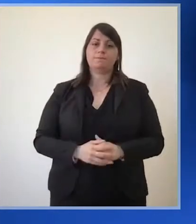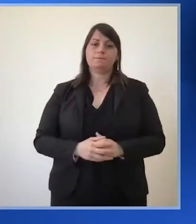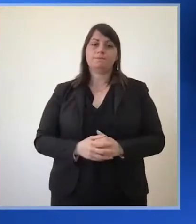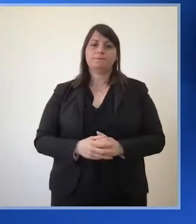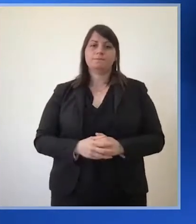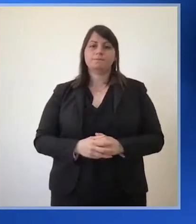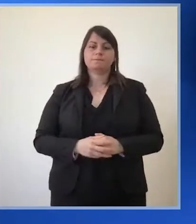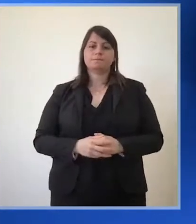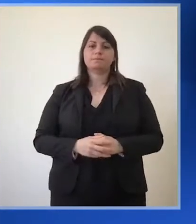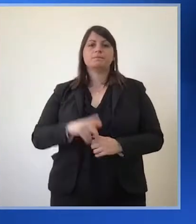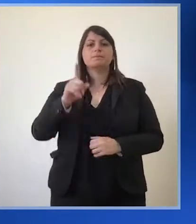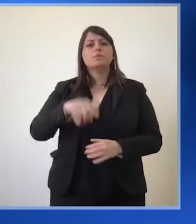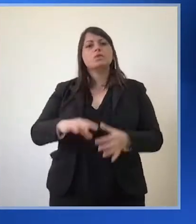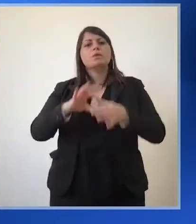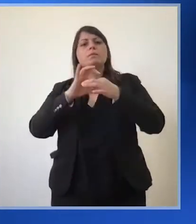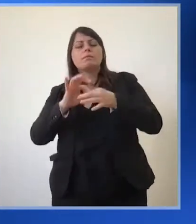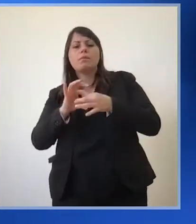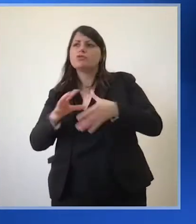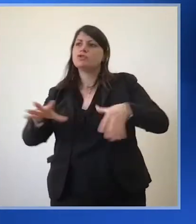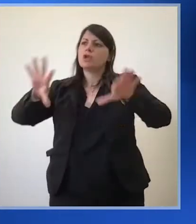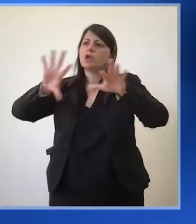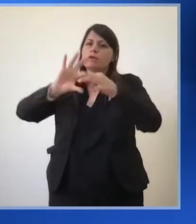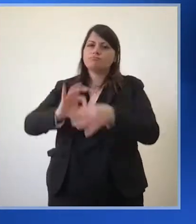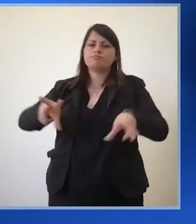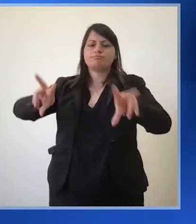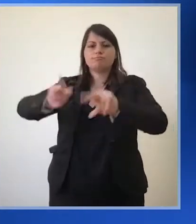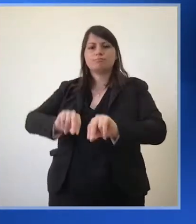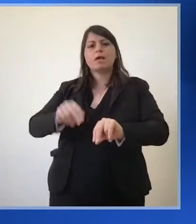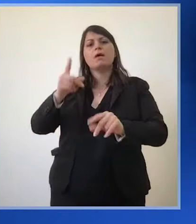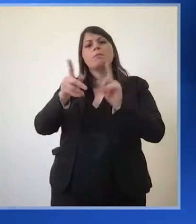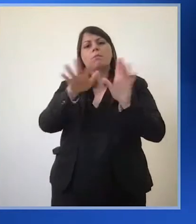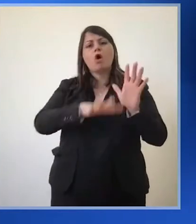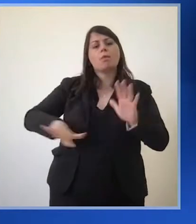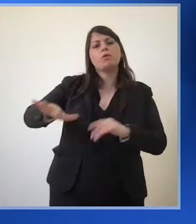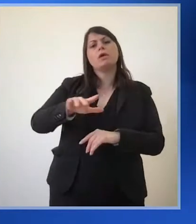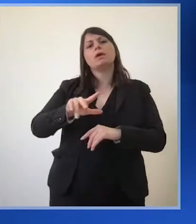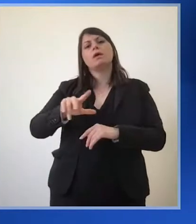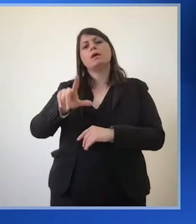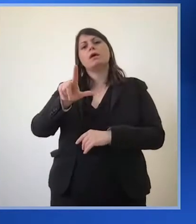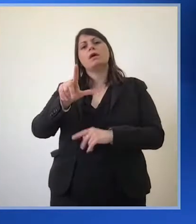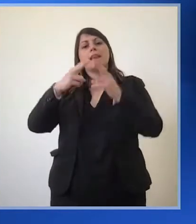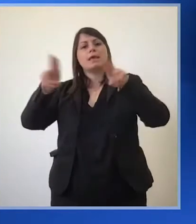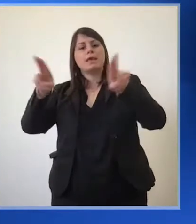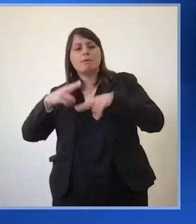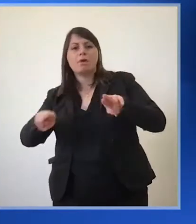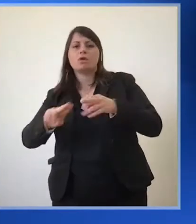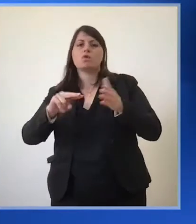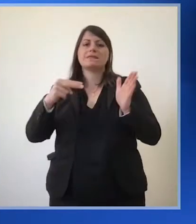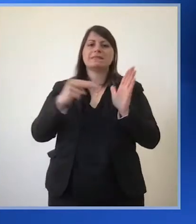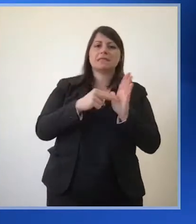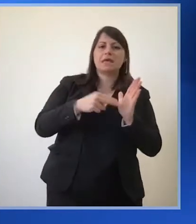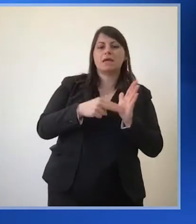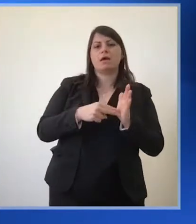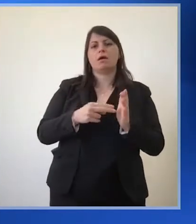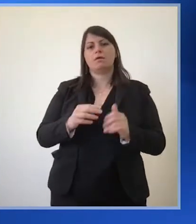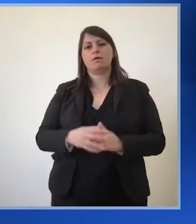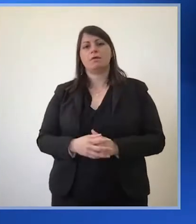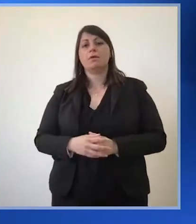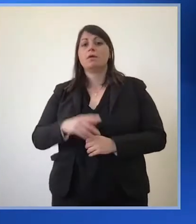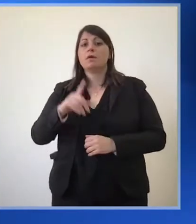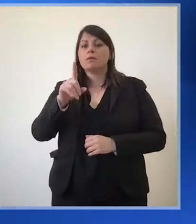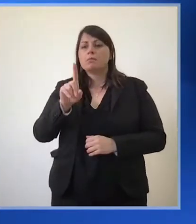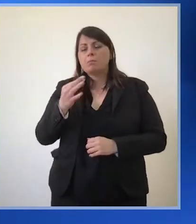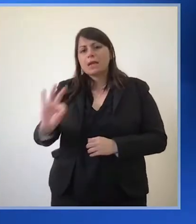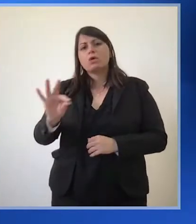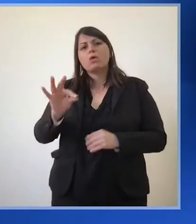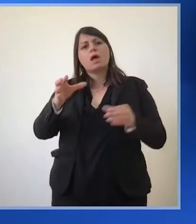Sia pace e riconciliazione per i popoli del Libano, della Siria, dell'Iraq, in particolare per tutte le